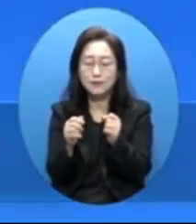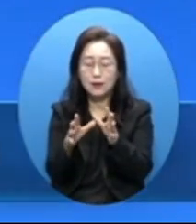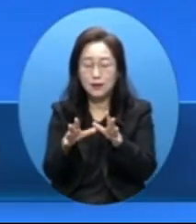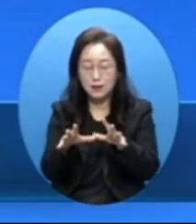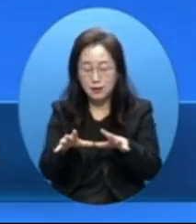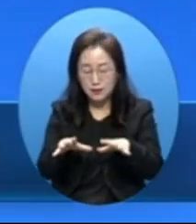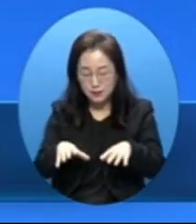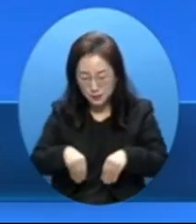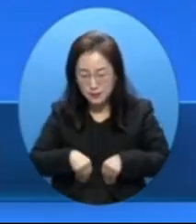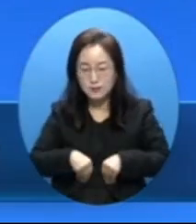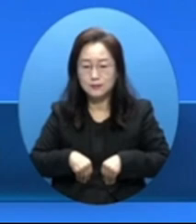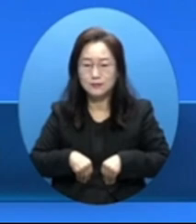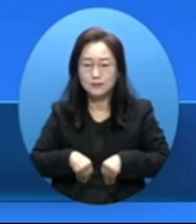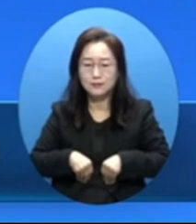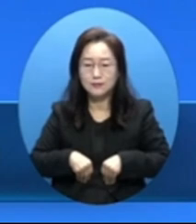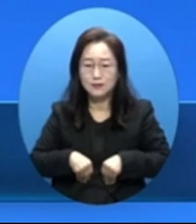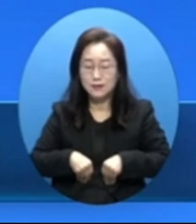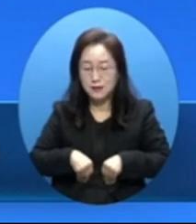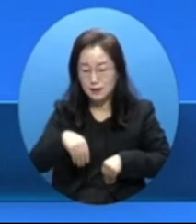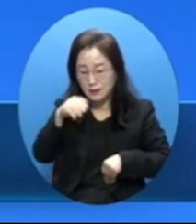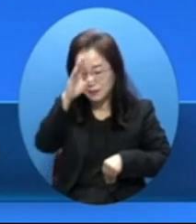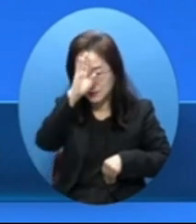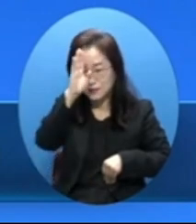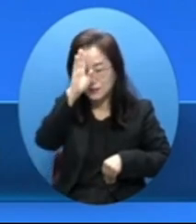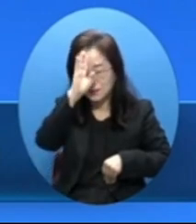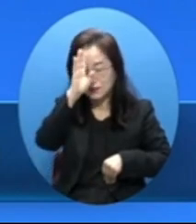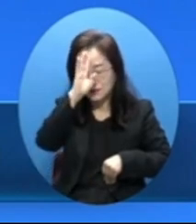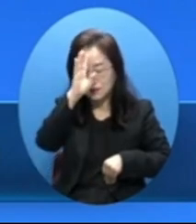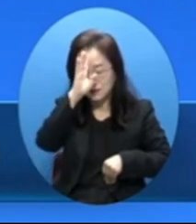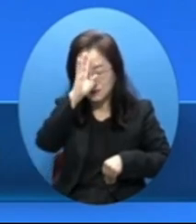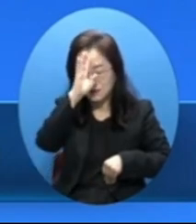굶주리고 질병에